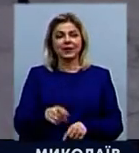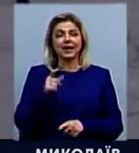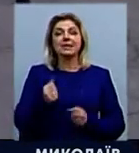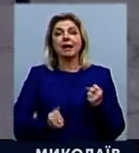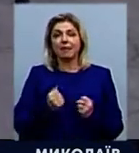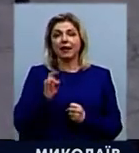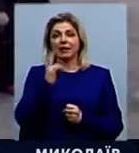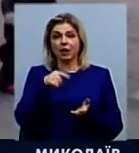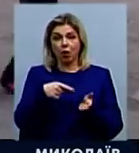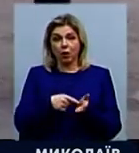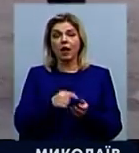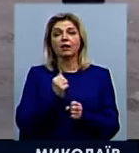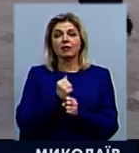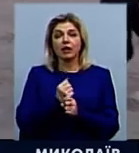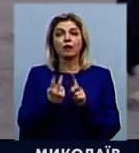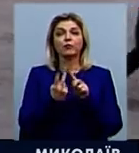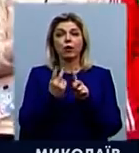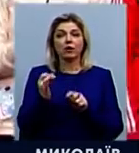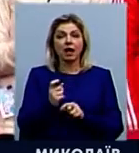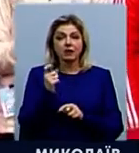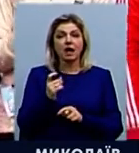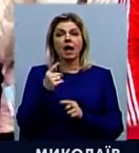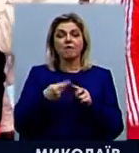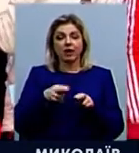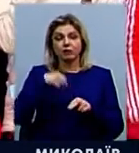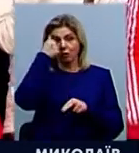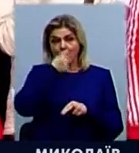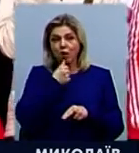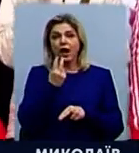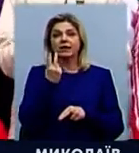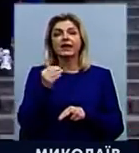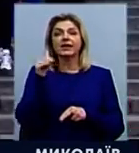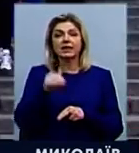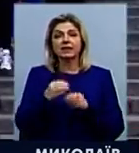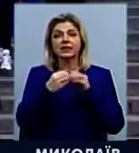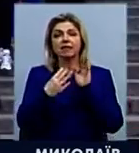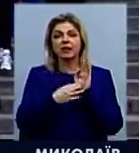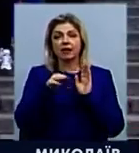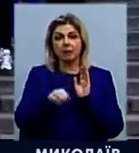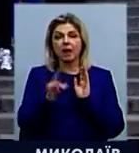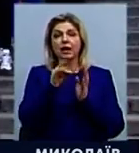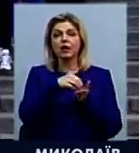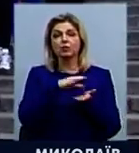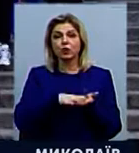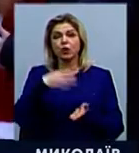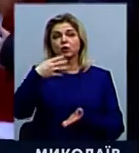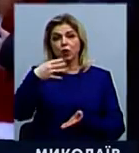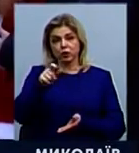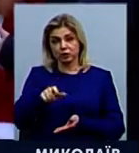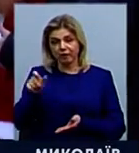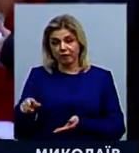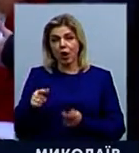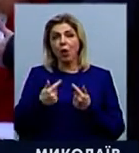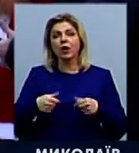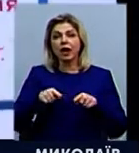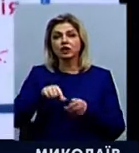Миколаєві організовують вдруге. Цього року на дистанцію 2019 метрів зареєструвалось 40 учасників. Організатори заходу –